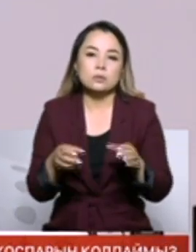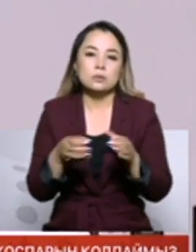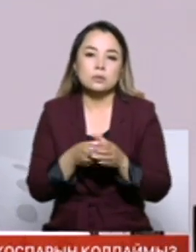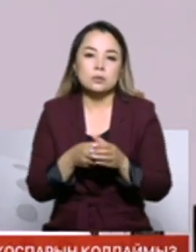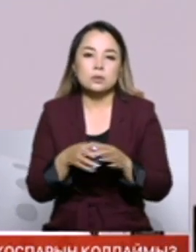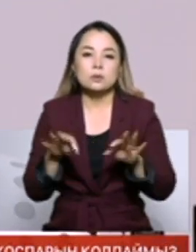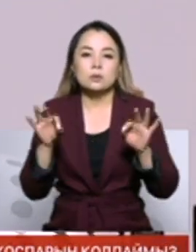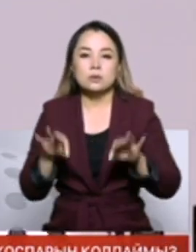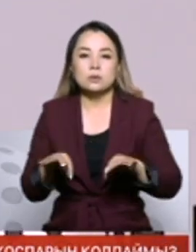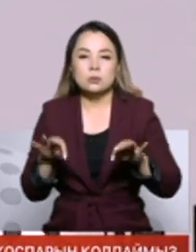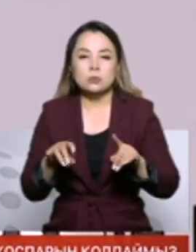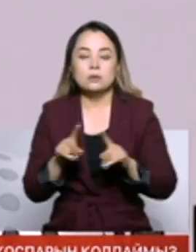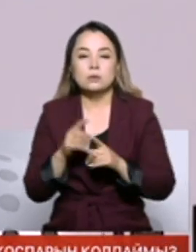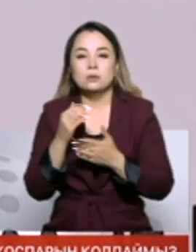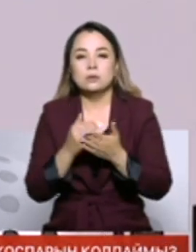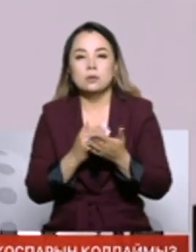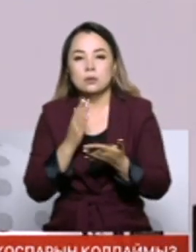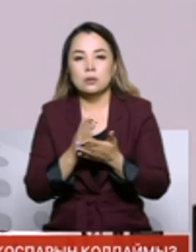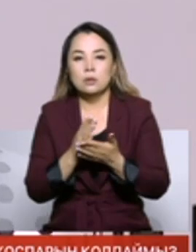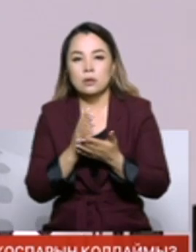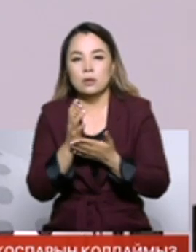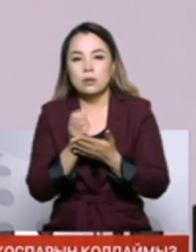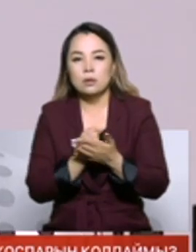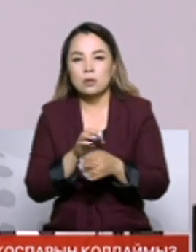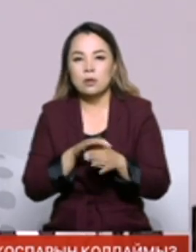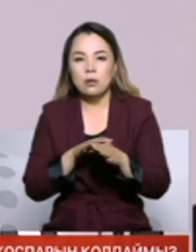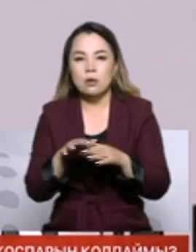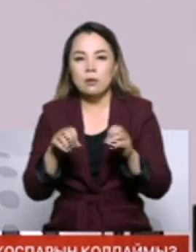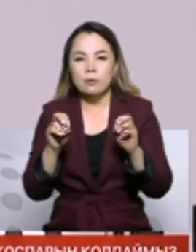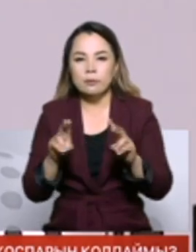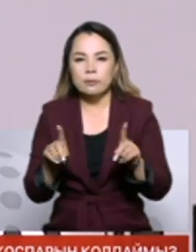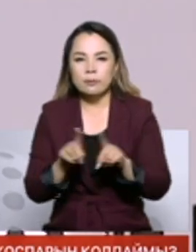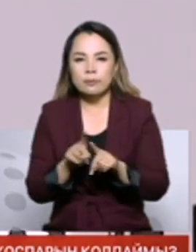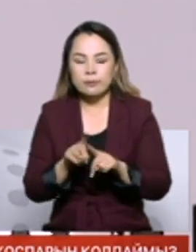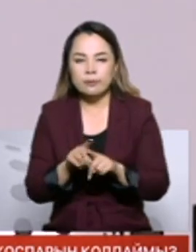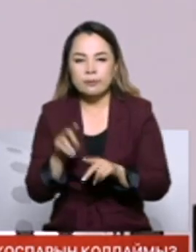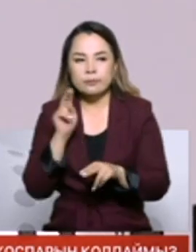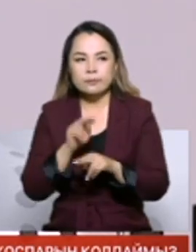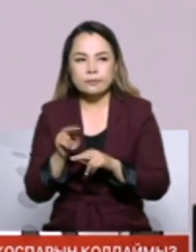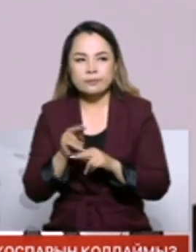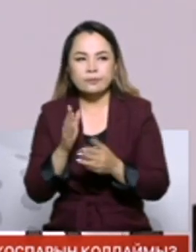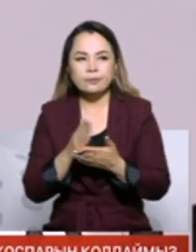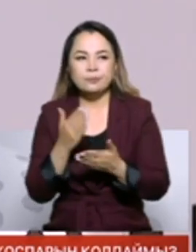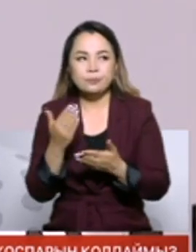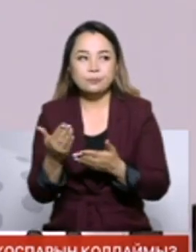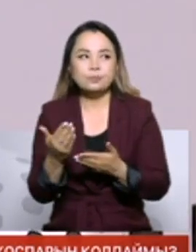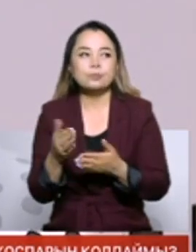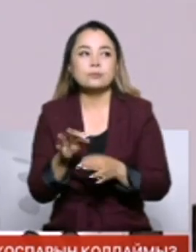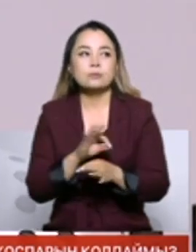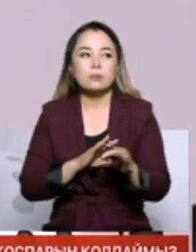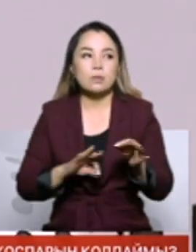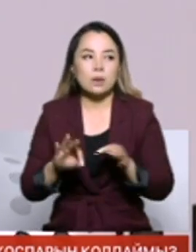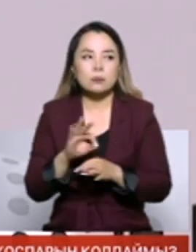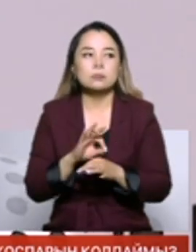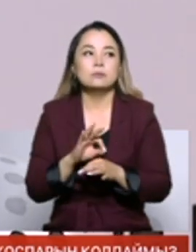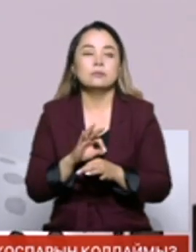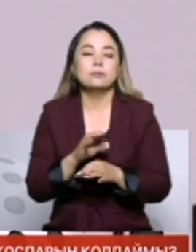дезинфекциялық стерилизациялық режимін сақтау, ол мамандарды оқыту, және